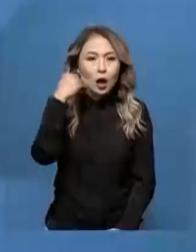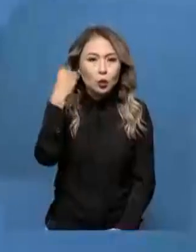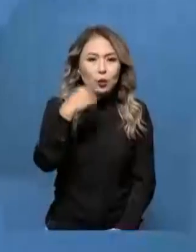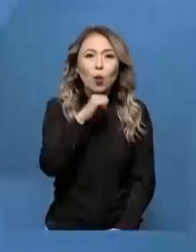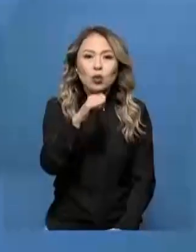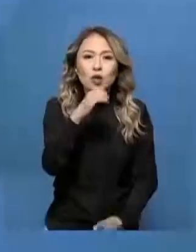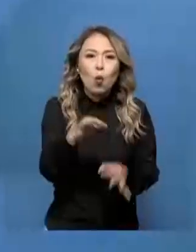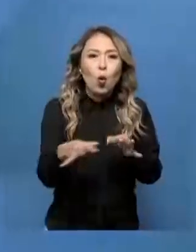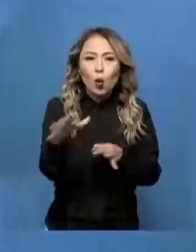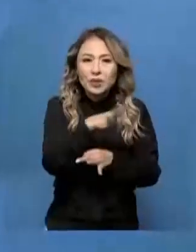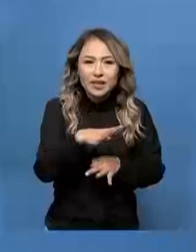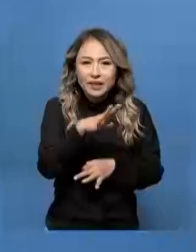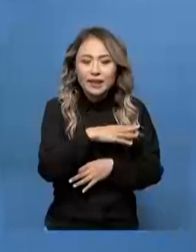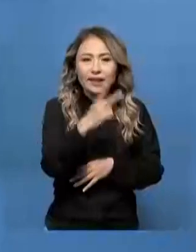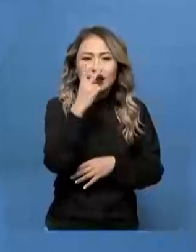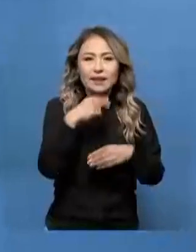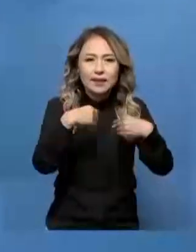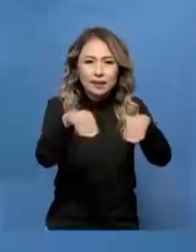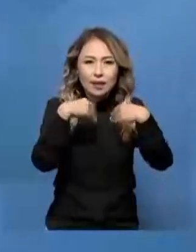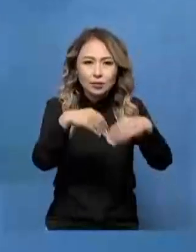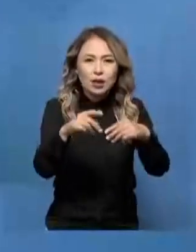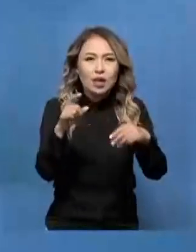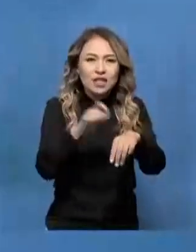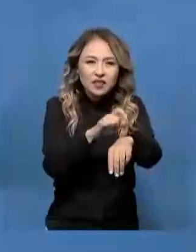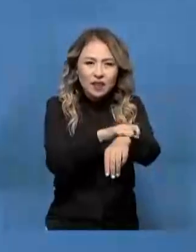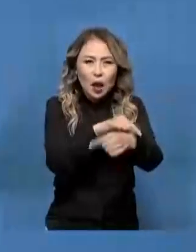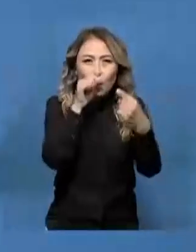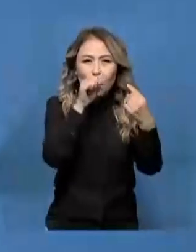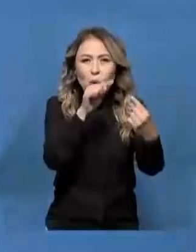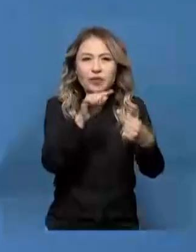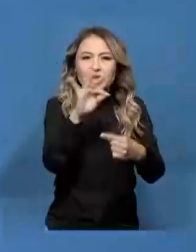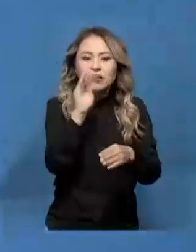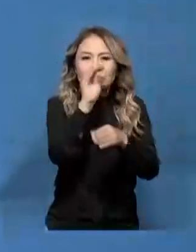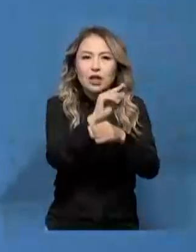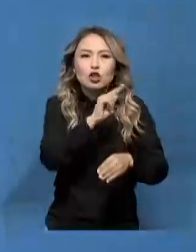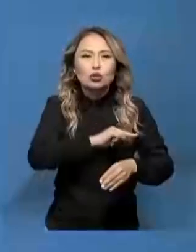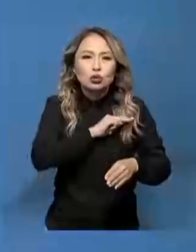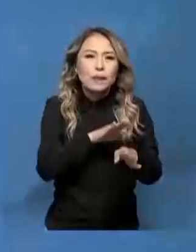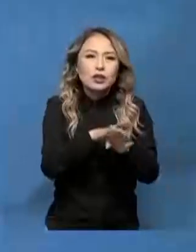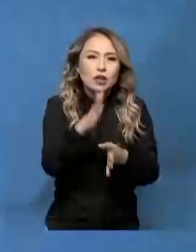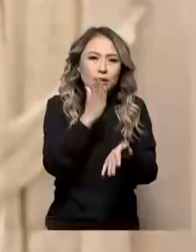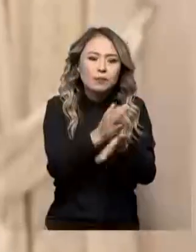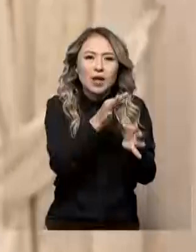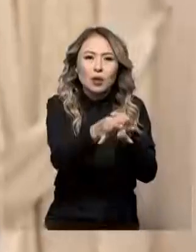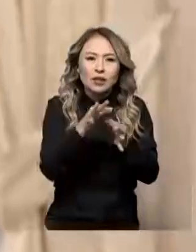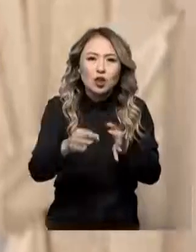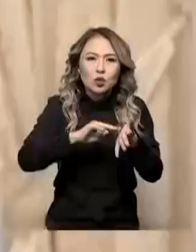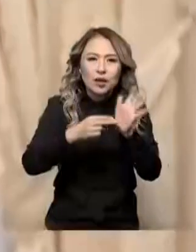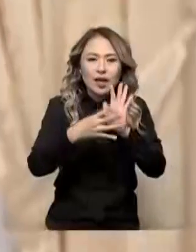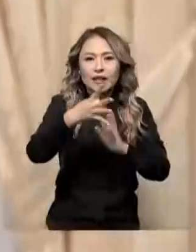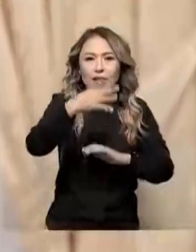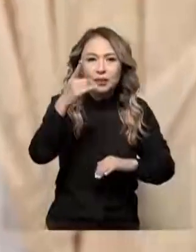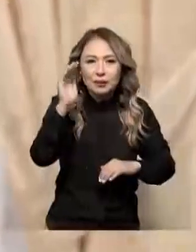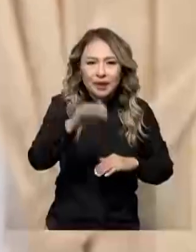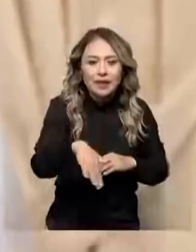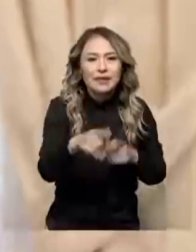Ақтөбе және Қостанай облыстарындағы егіс алқаптарында шегірткеге қарсы қосымша өңдеу жұмыстары жүргізіліп жатыр. Алға ауданында